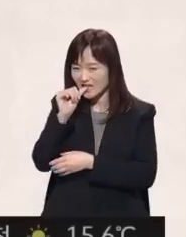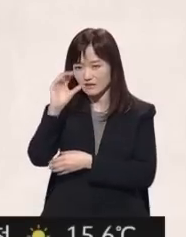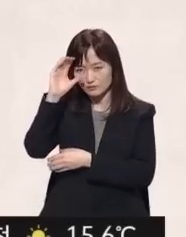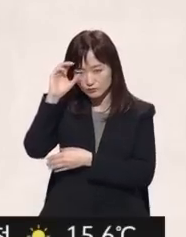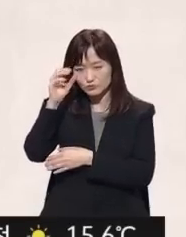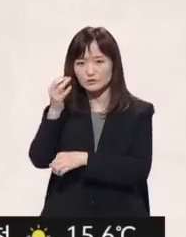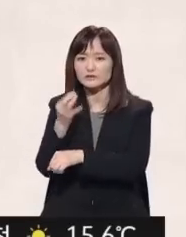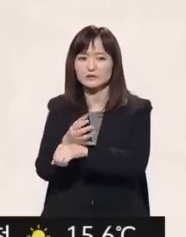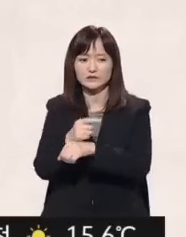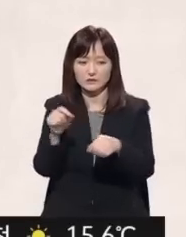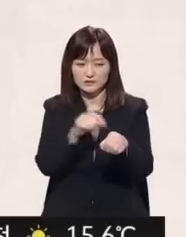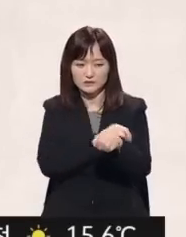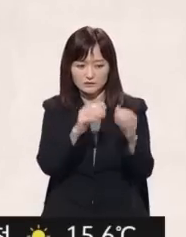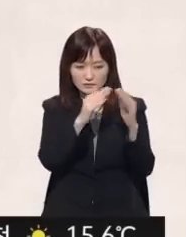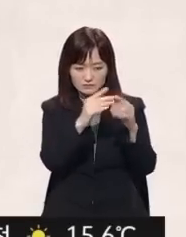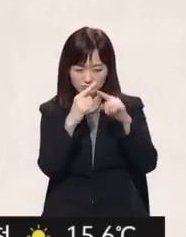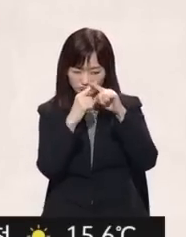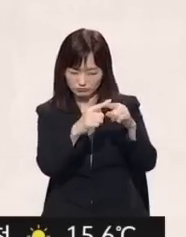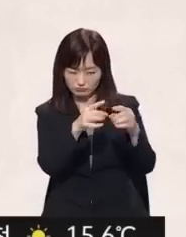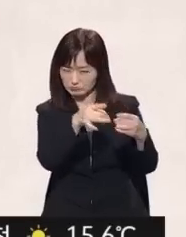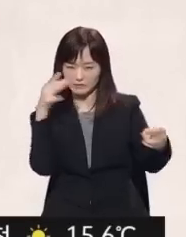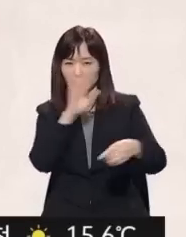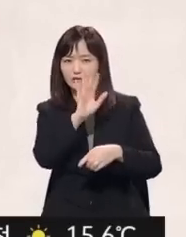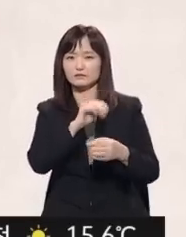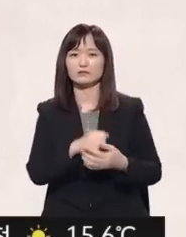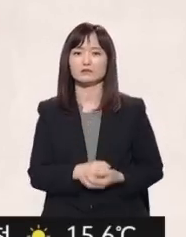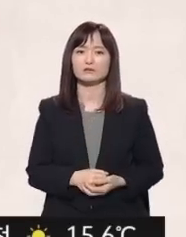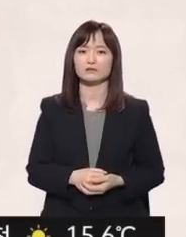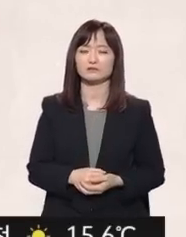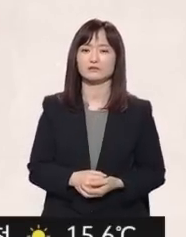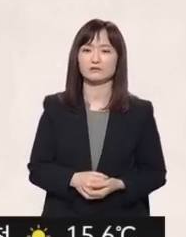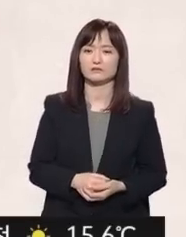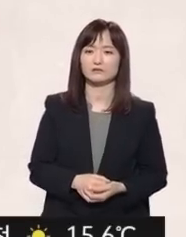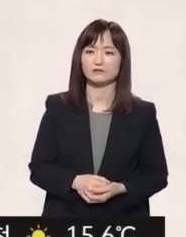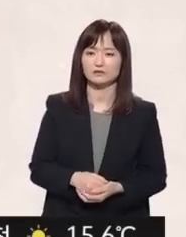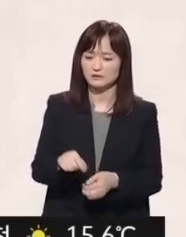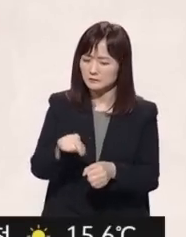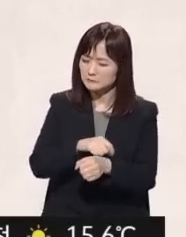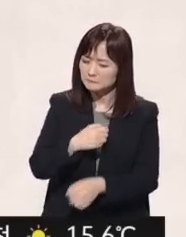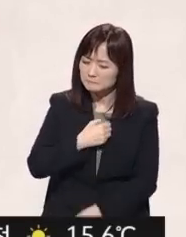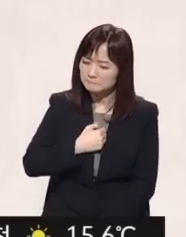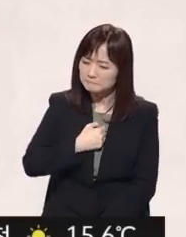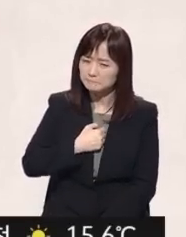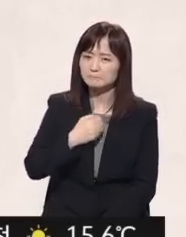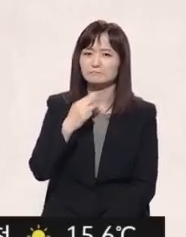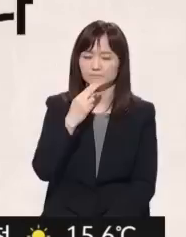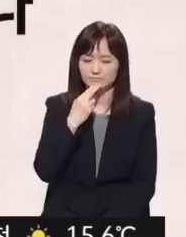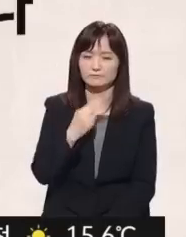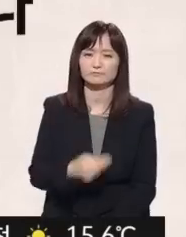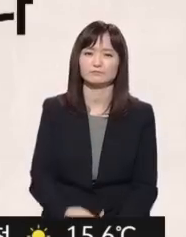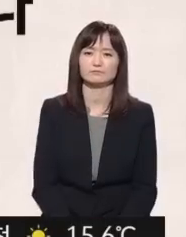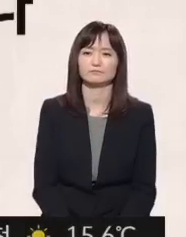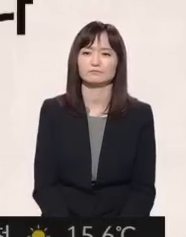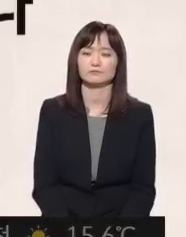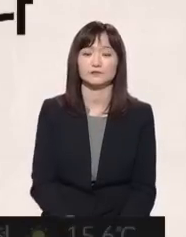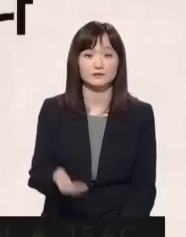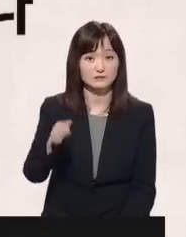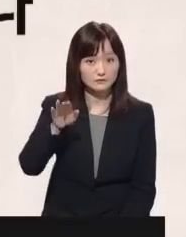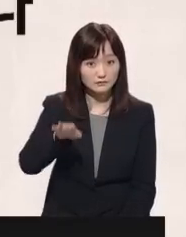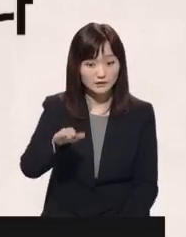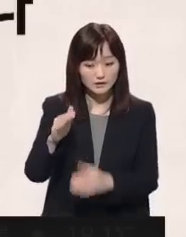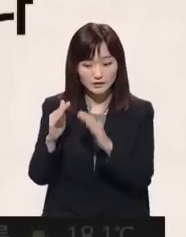조준한 건 아니다라고 얘기를 했고요 경찰이 봤을 때도 특정 원한 관계에는 없는 것으로 보인다 그러나